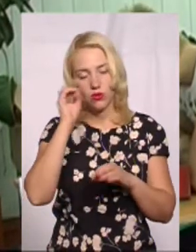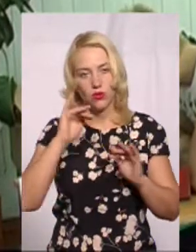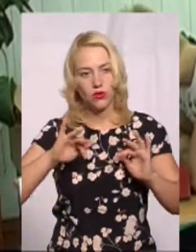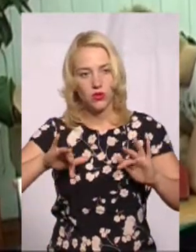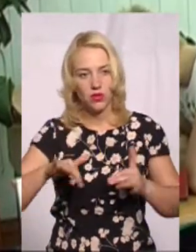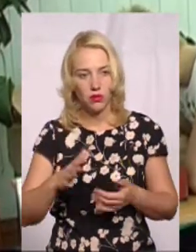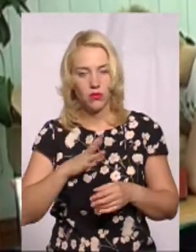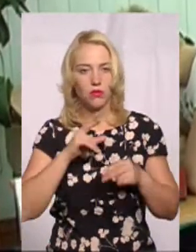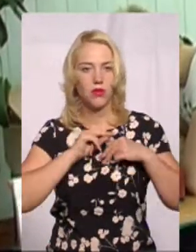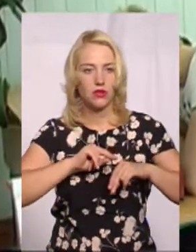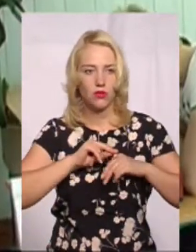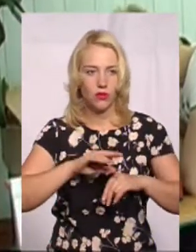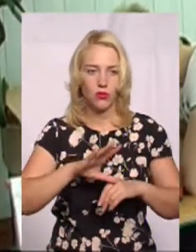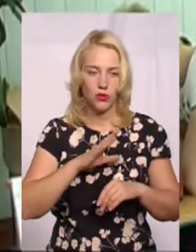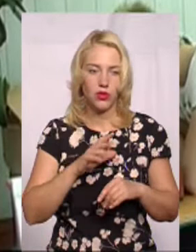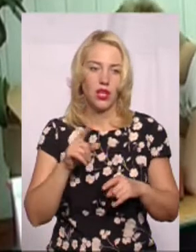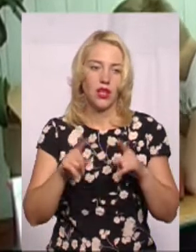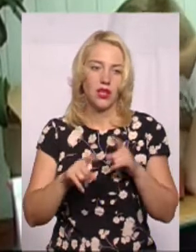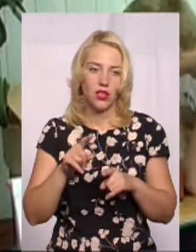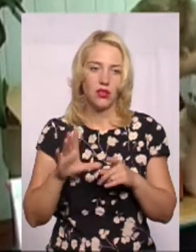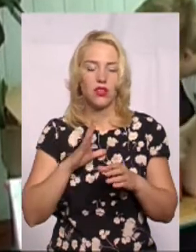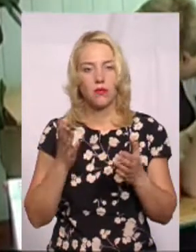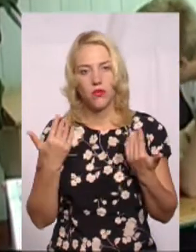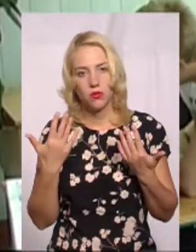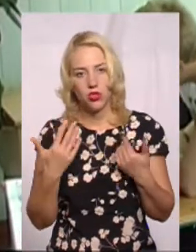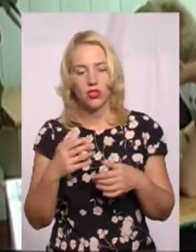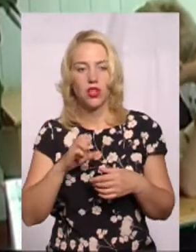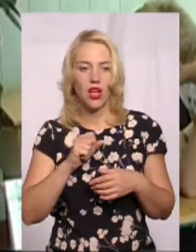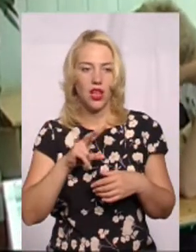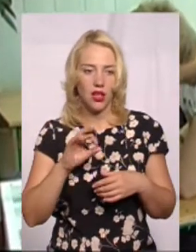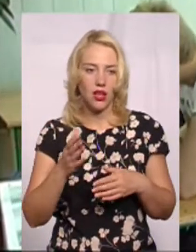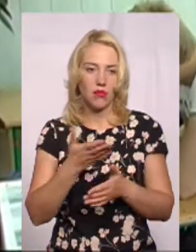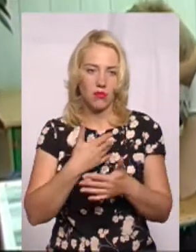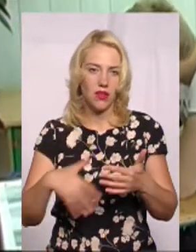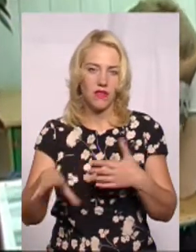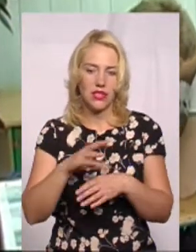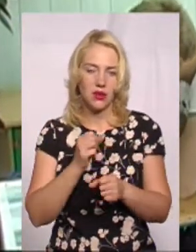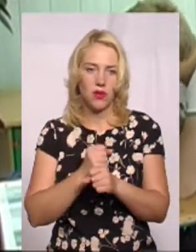ночі працював, іноді і прийшлось тут десь відпочити. Ну, в общем, ми працювали,